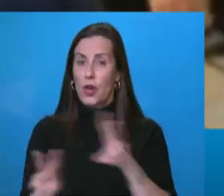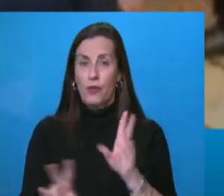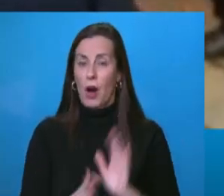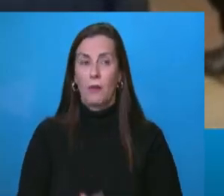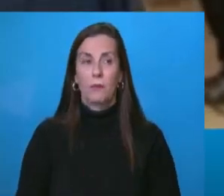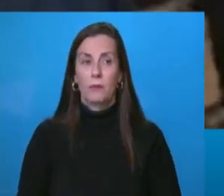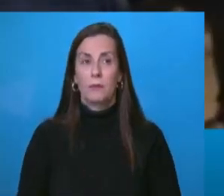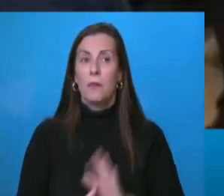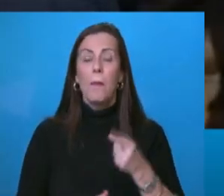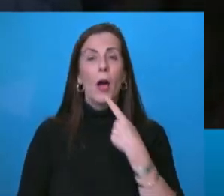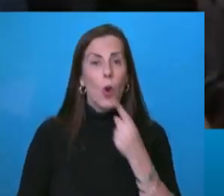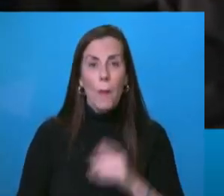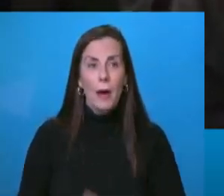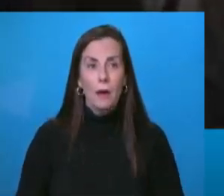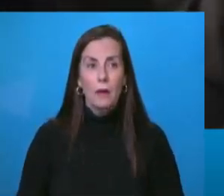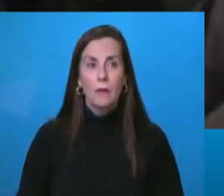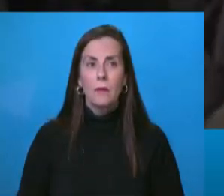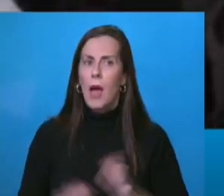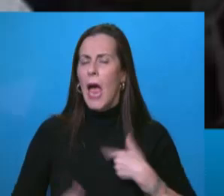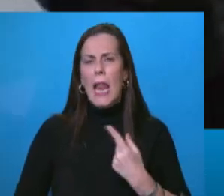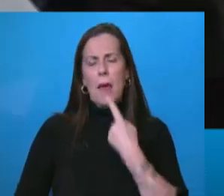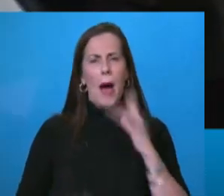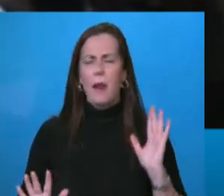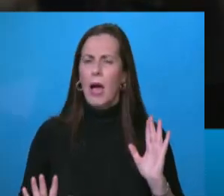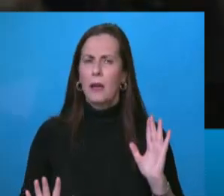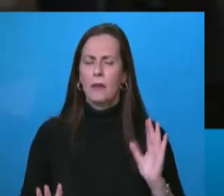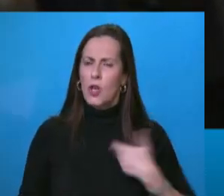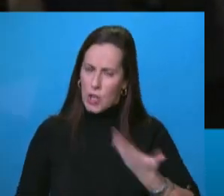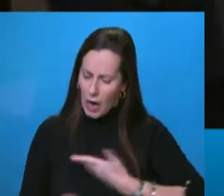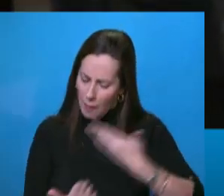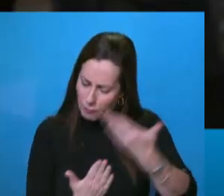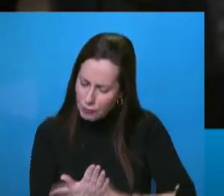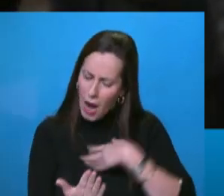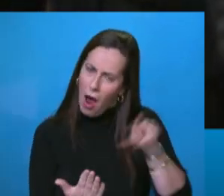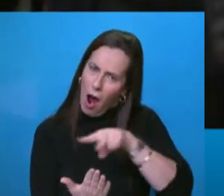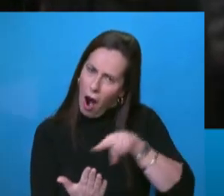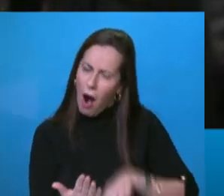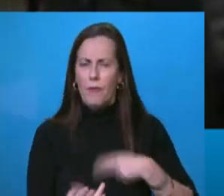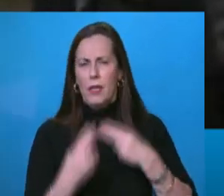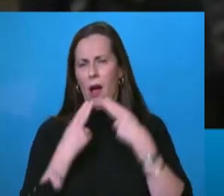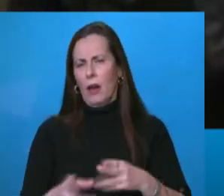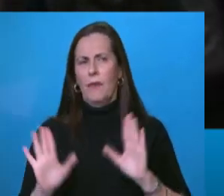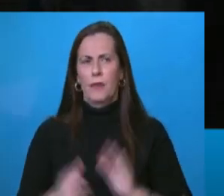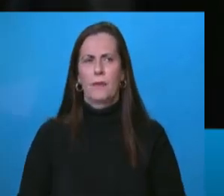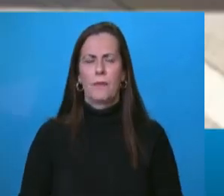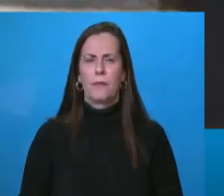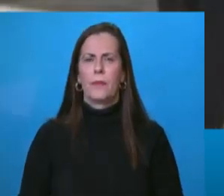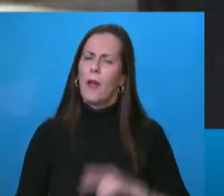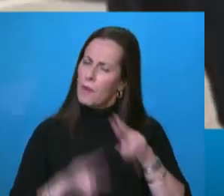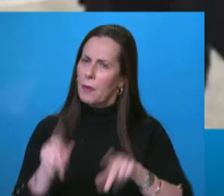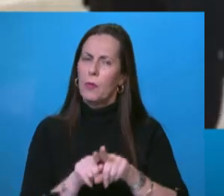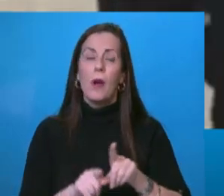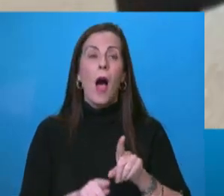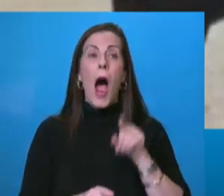מילים על זה, זה עתירה... אין לי מה להגיד על זה, כשתגיע עתירה, אני אדרש אליה. אולי כמה מילים על עמדתך?